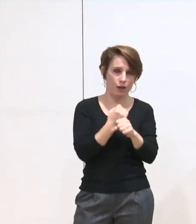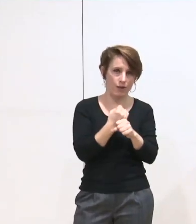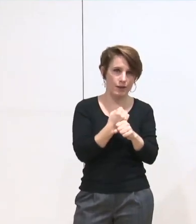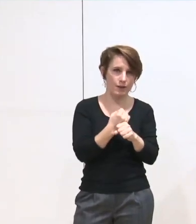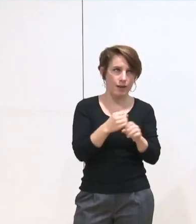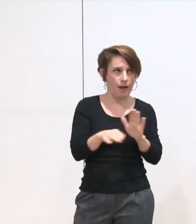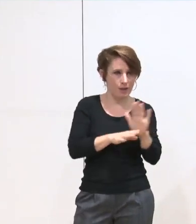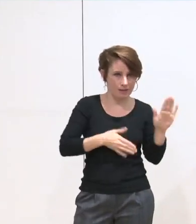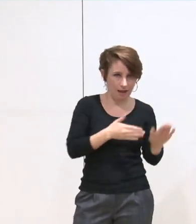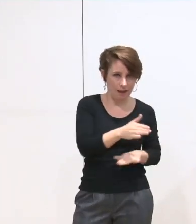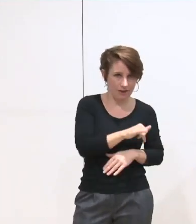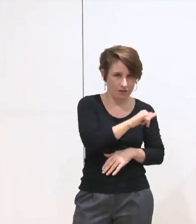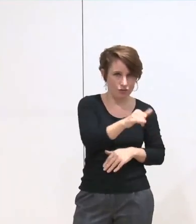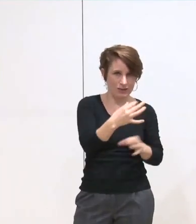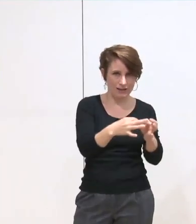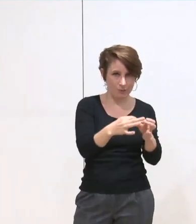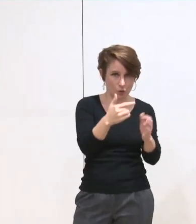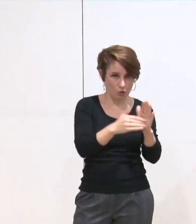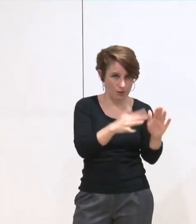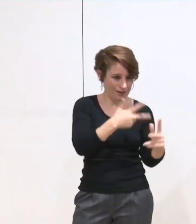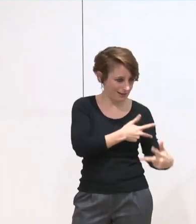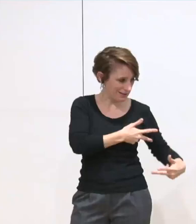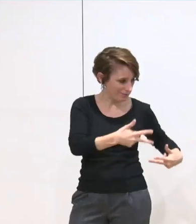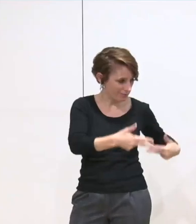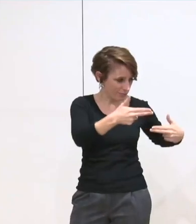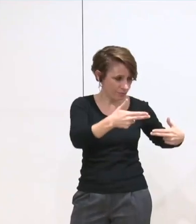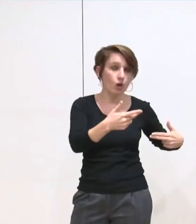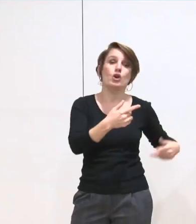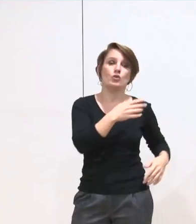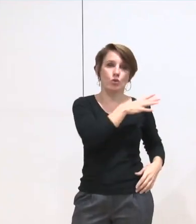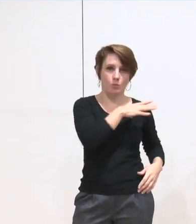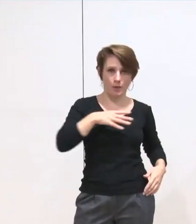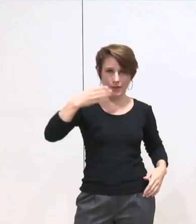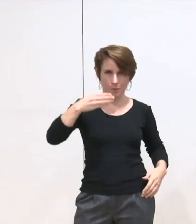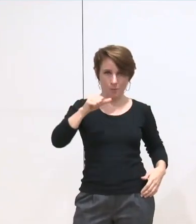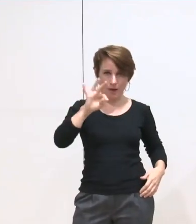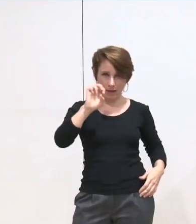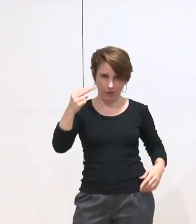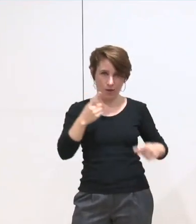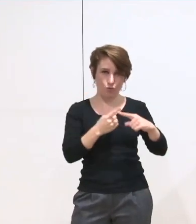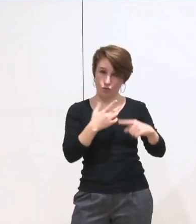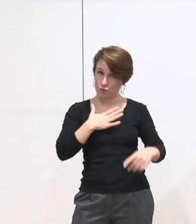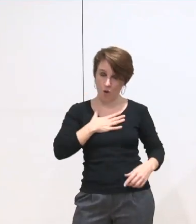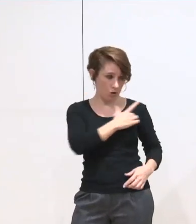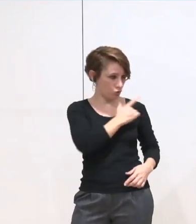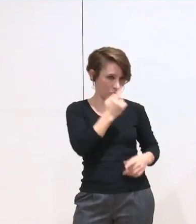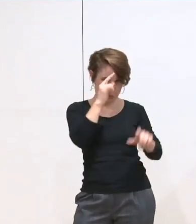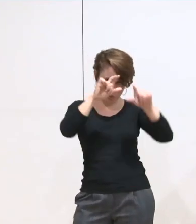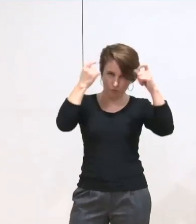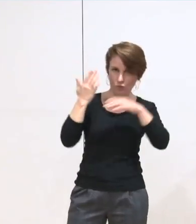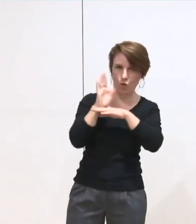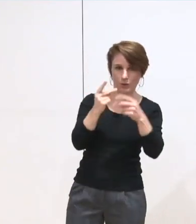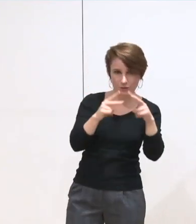étaient composés des différentes parties, donc Elisa Martin et moi-même qui représentions la ville, des représentants